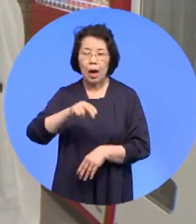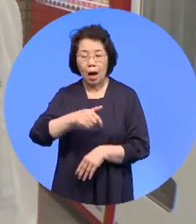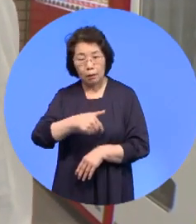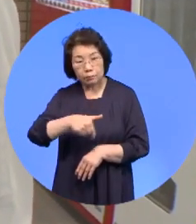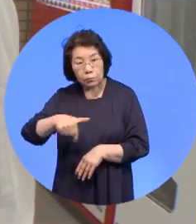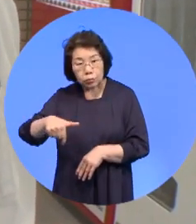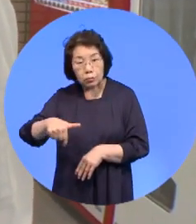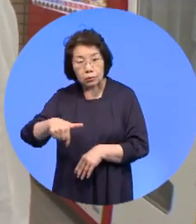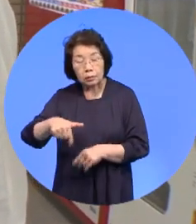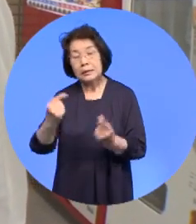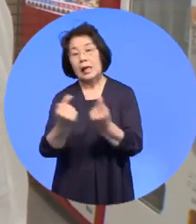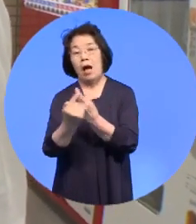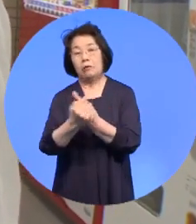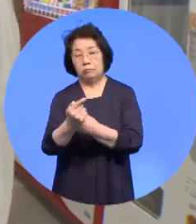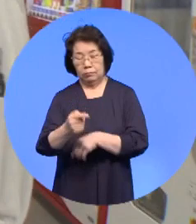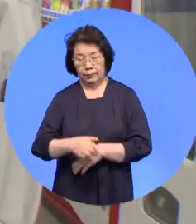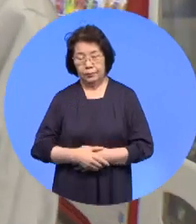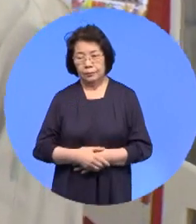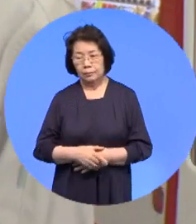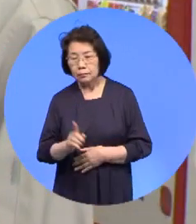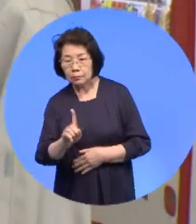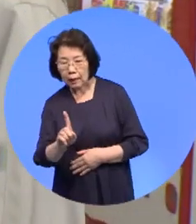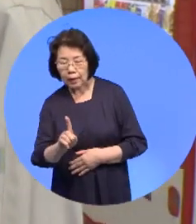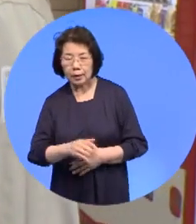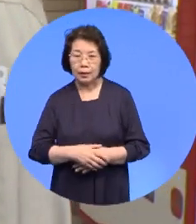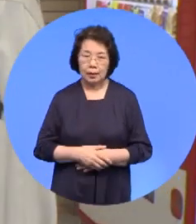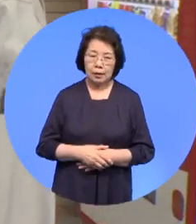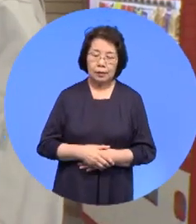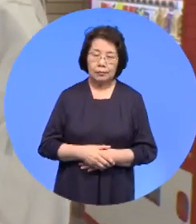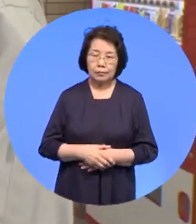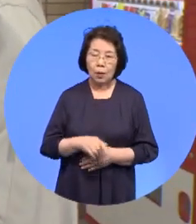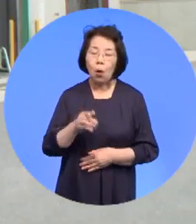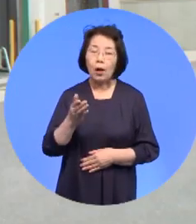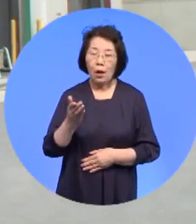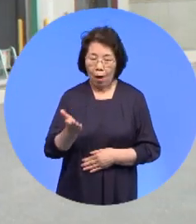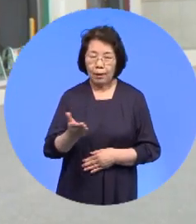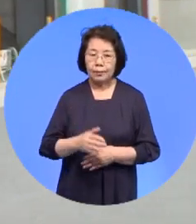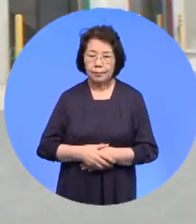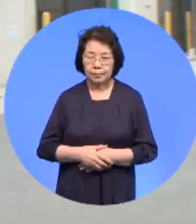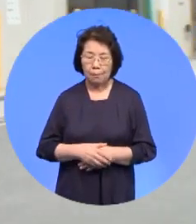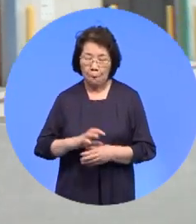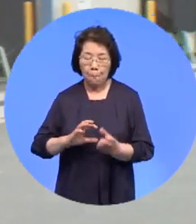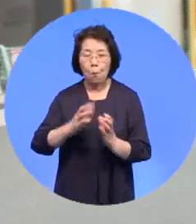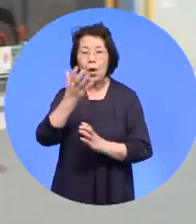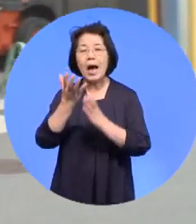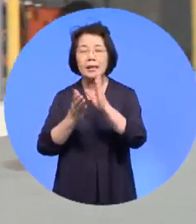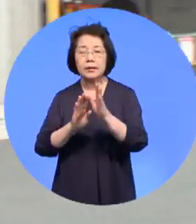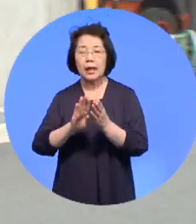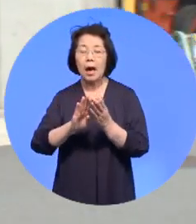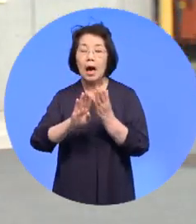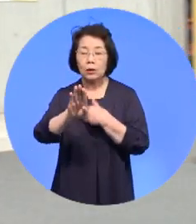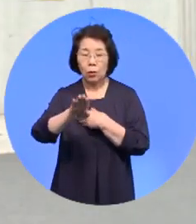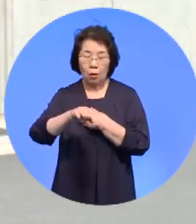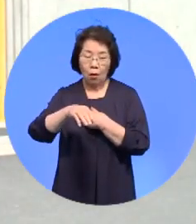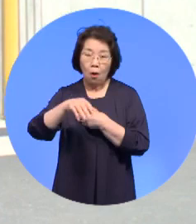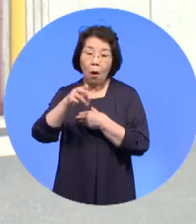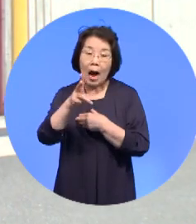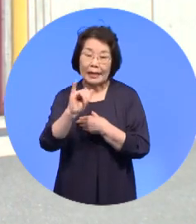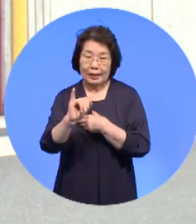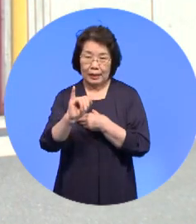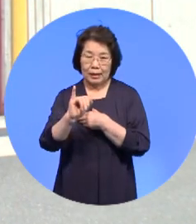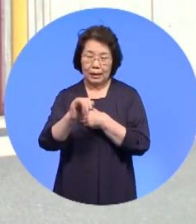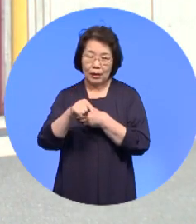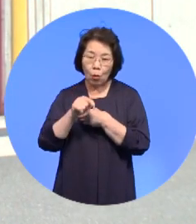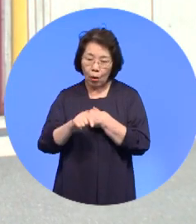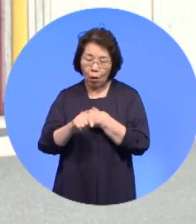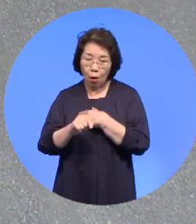はいラグかはいラッグっていうかスラグっていうのはですねえゴミを小屋してそれから出たはいですねこれ